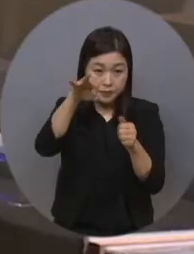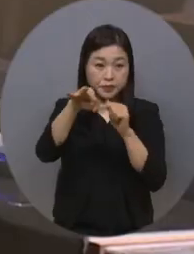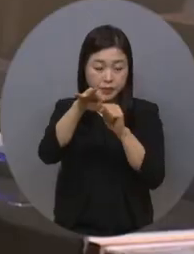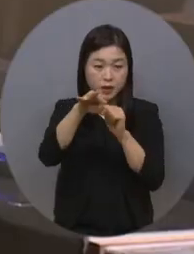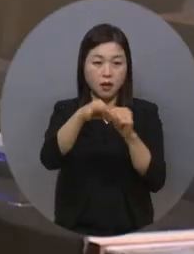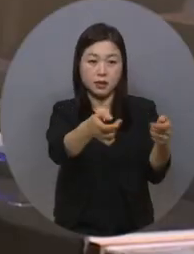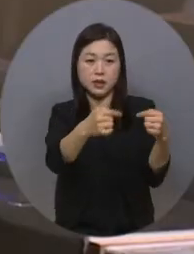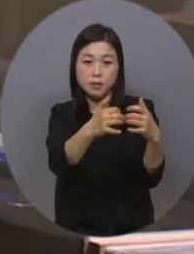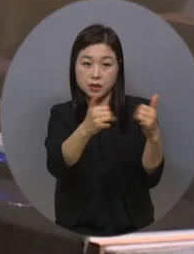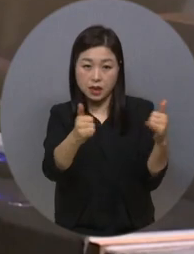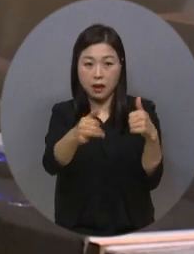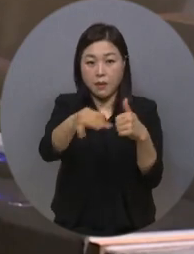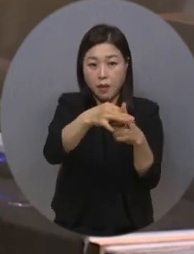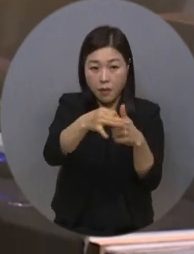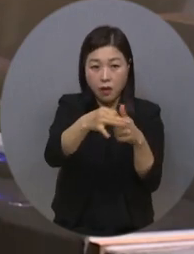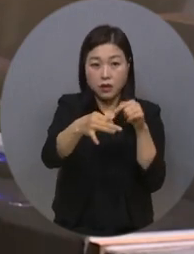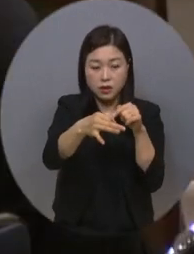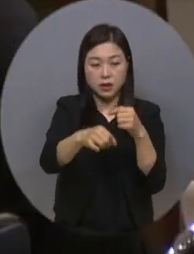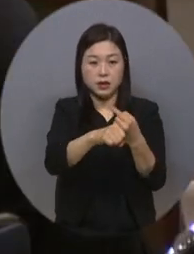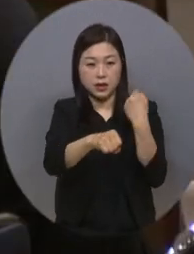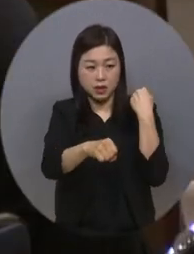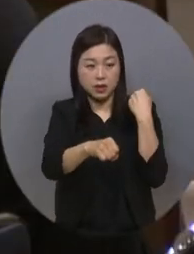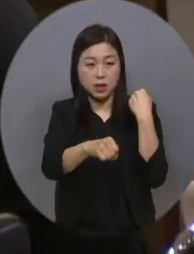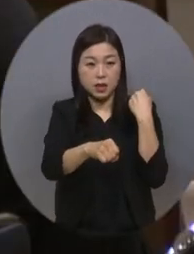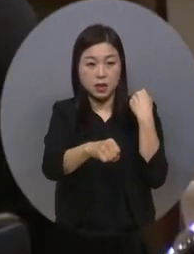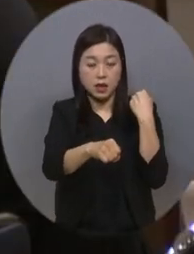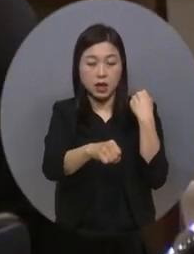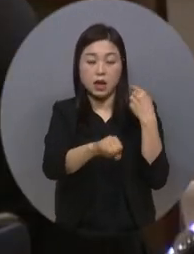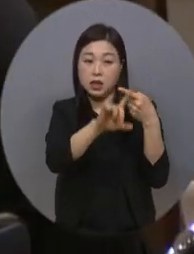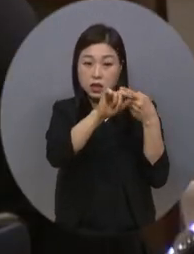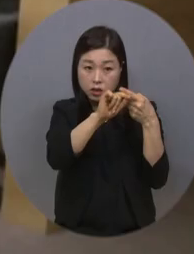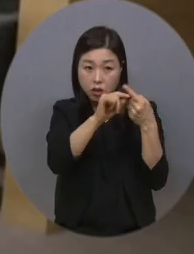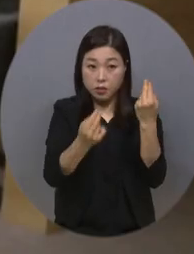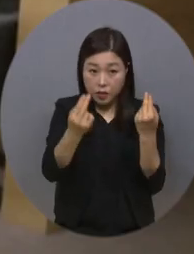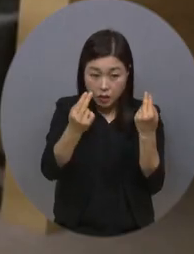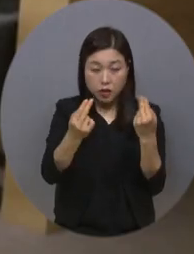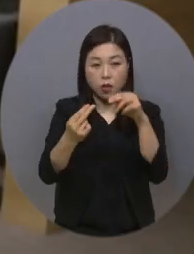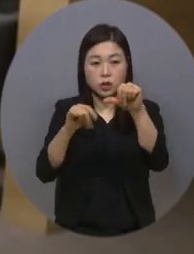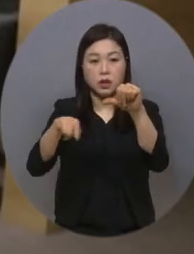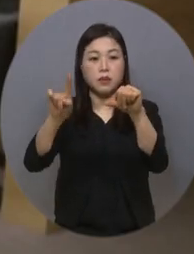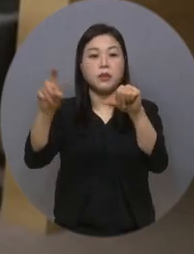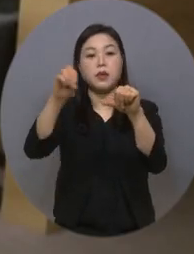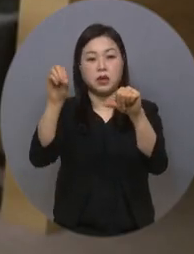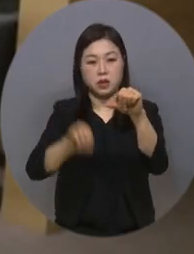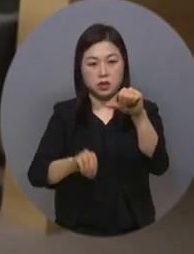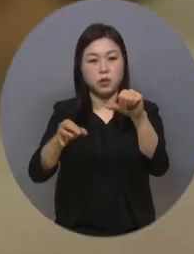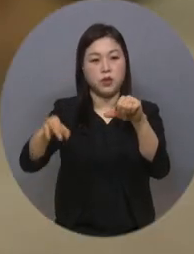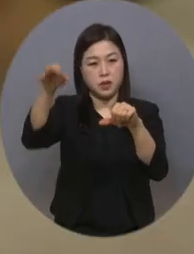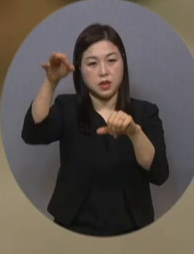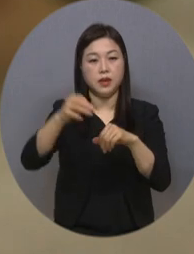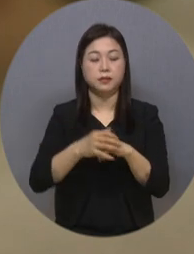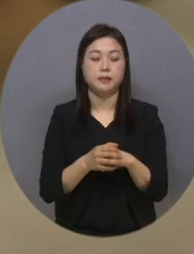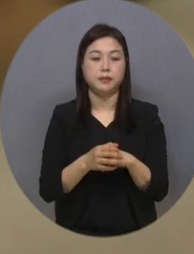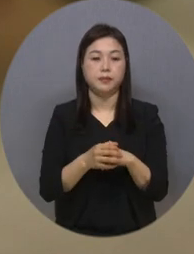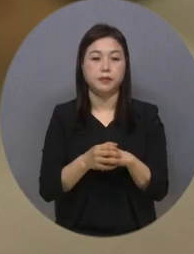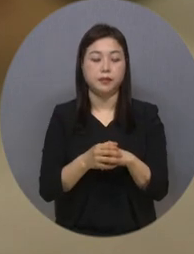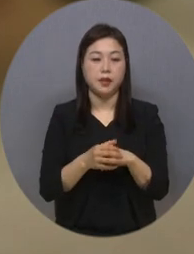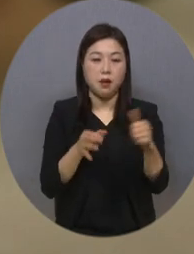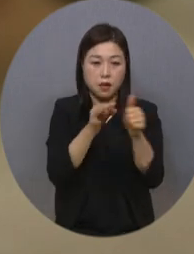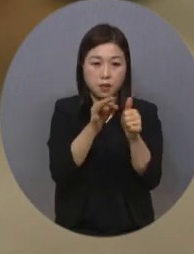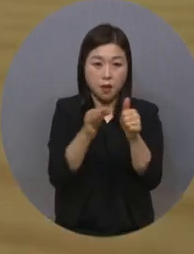참여자가 실수령하는 금액은 지난해 1월 대비 총 5.1% 수준으로 인상됩니다 자발급여 인상은